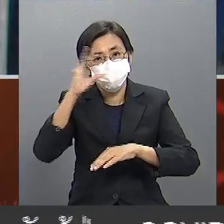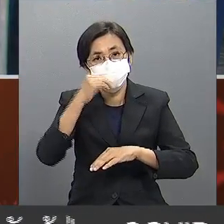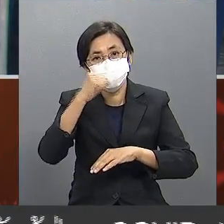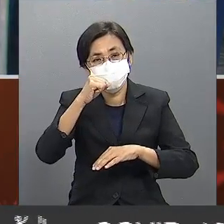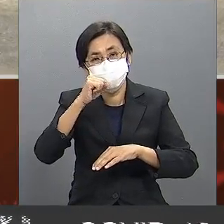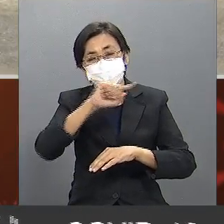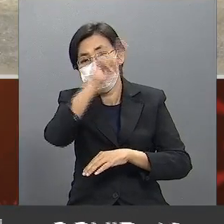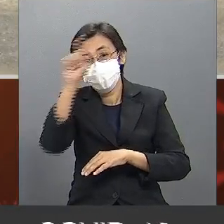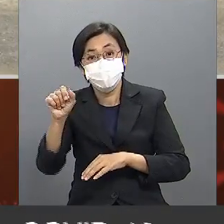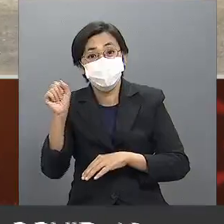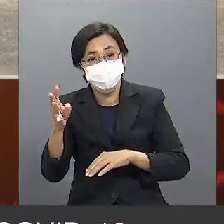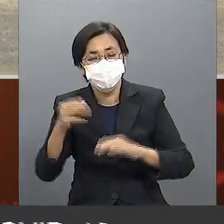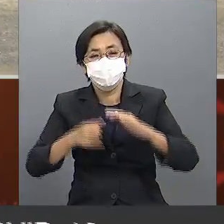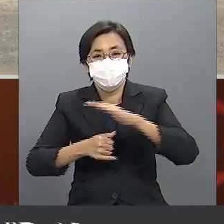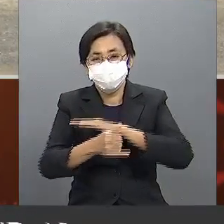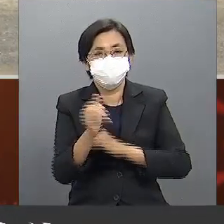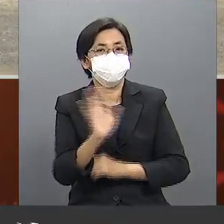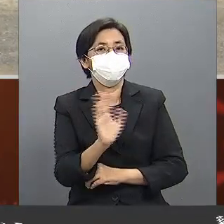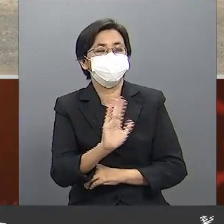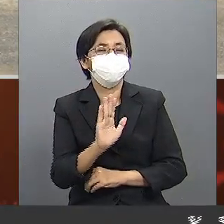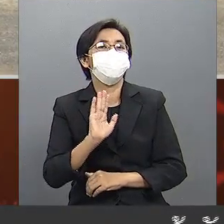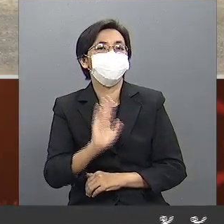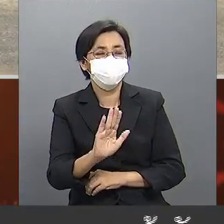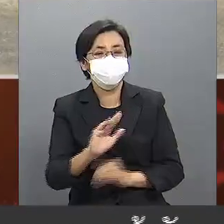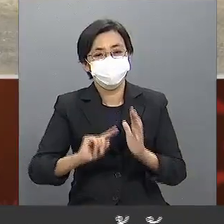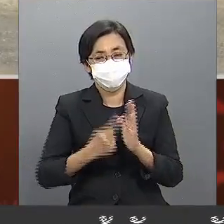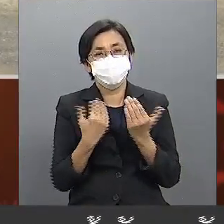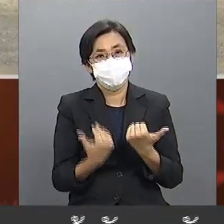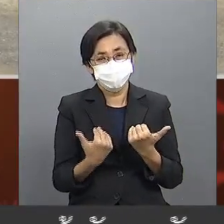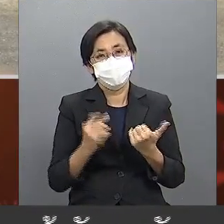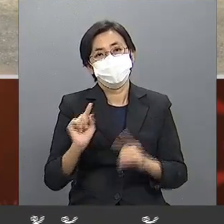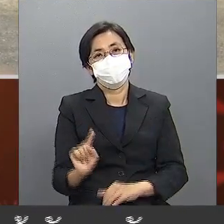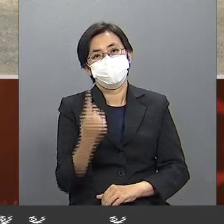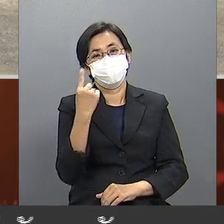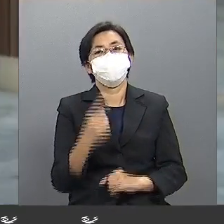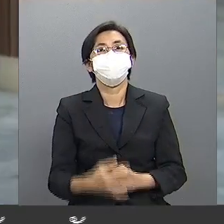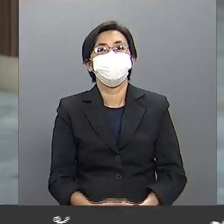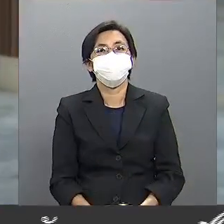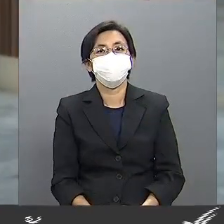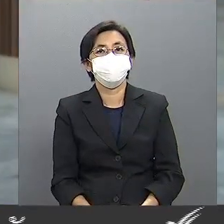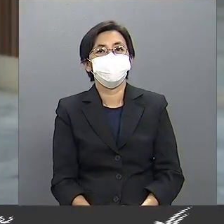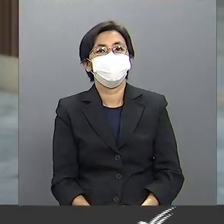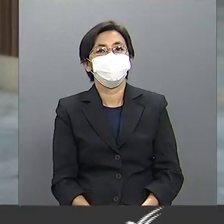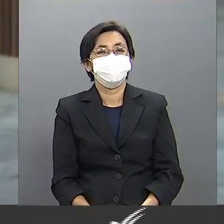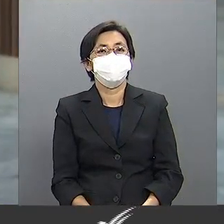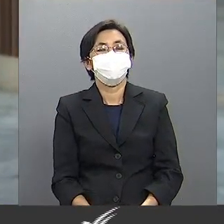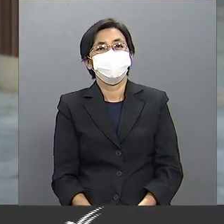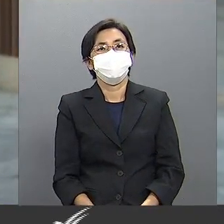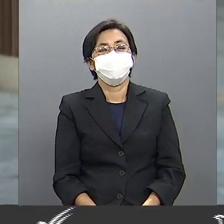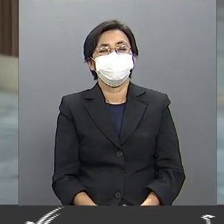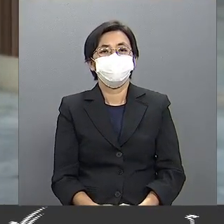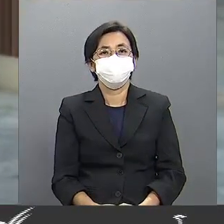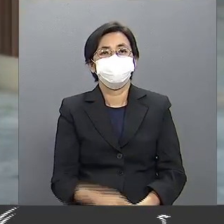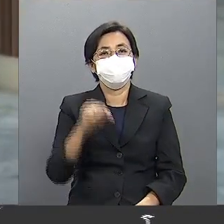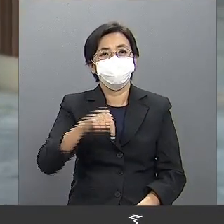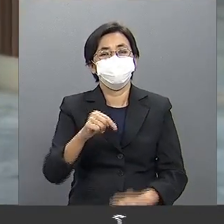นต้องกักตัวด้วย สำหรับจังหวัดสงขลาพบว่ามีผู้ติดเชื้อโควิด-19 ระลอกเดือนเมษายนตัวเลขล่าสุดเมื่อว